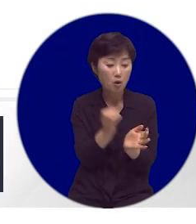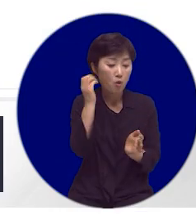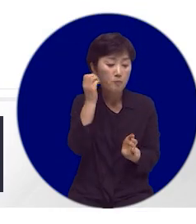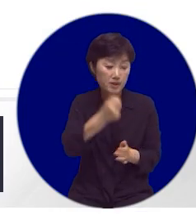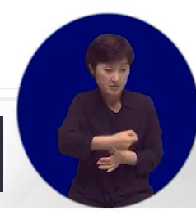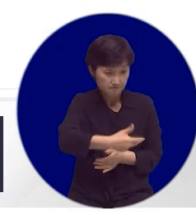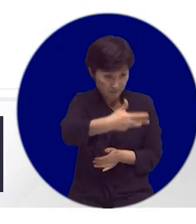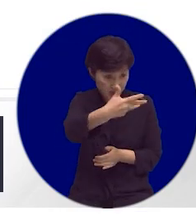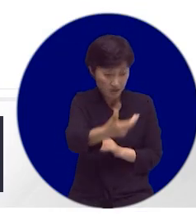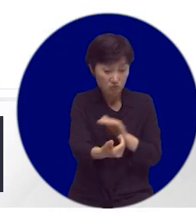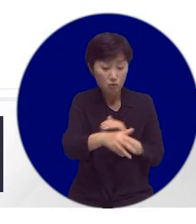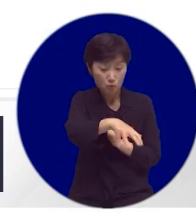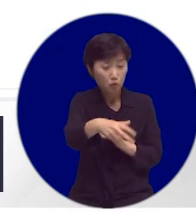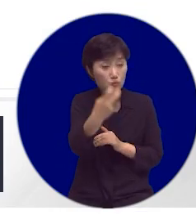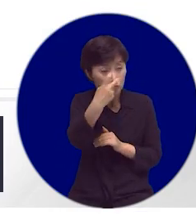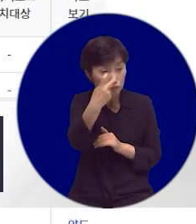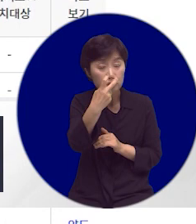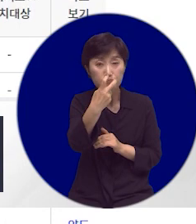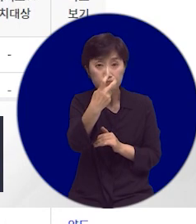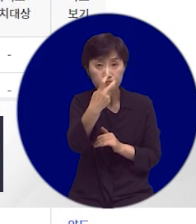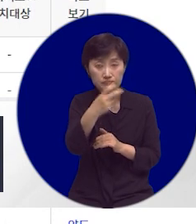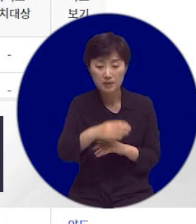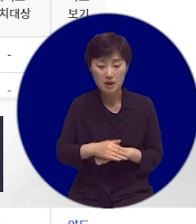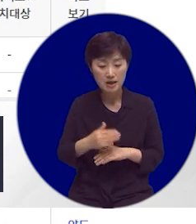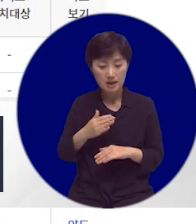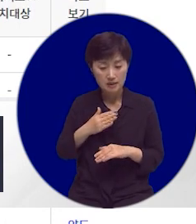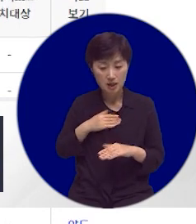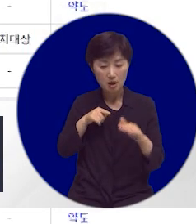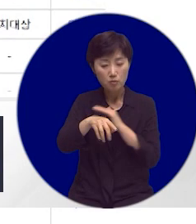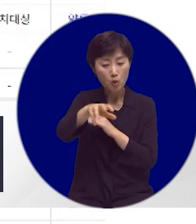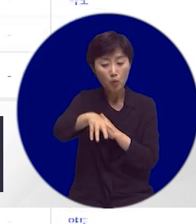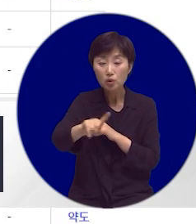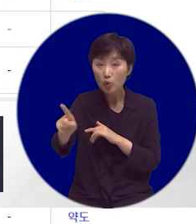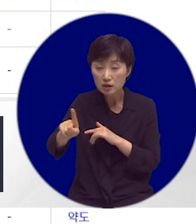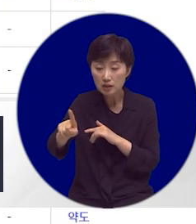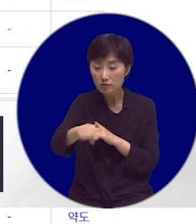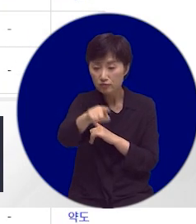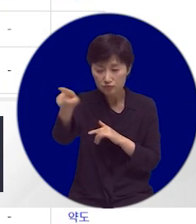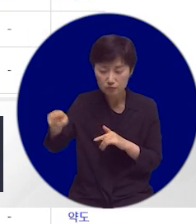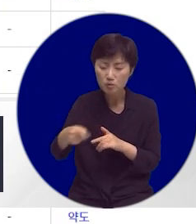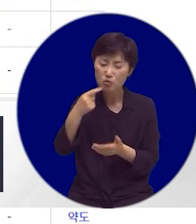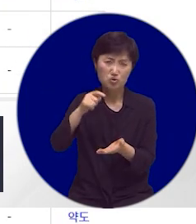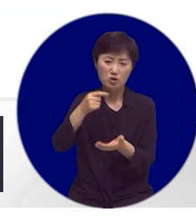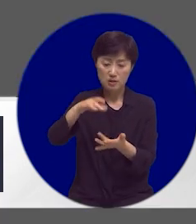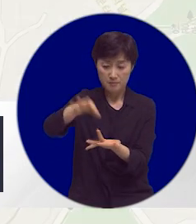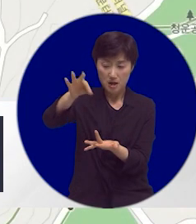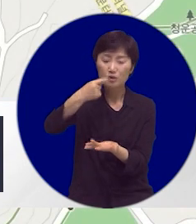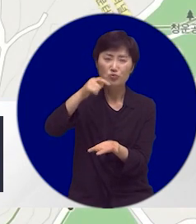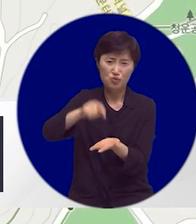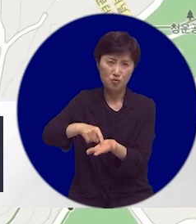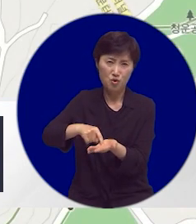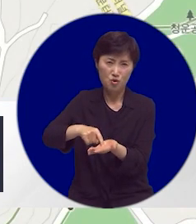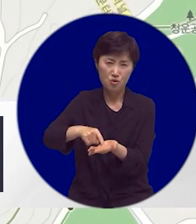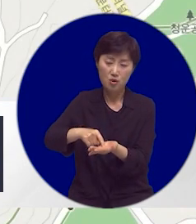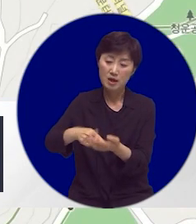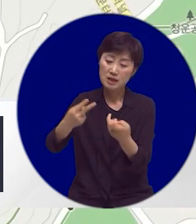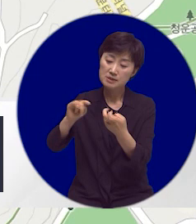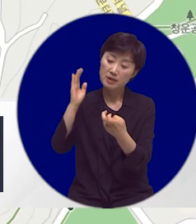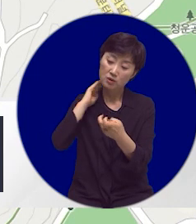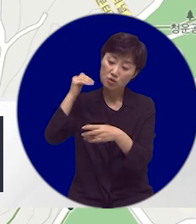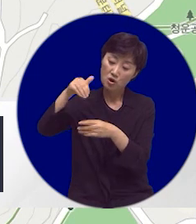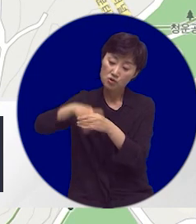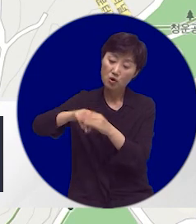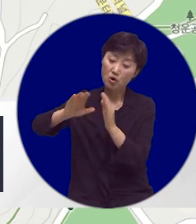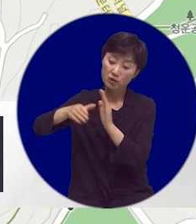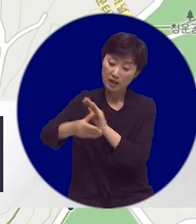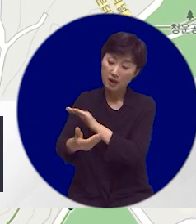중앙선거관리위원회 홈페이지에서 사전투표소를 검색하면 유권자의 투표 시간대 선택에 도움이 되도록 지난 제20대 대통령